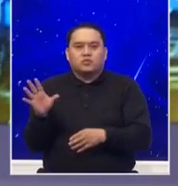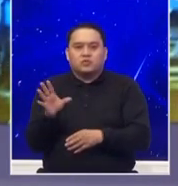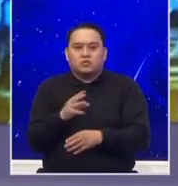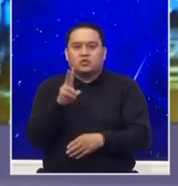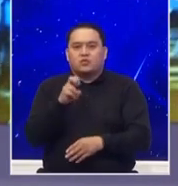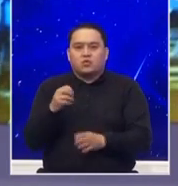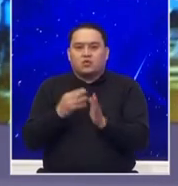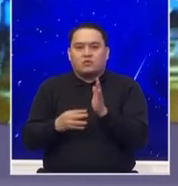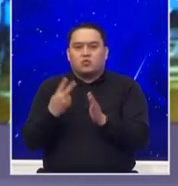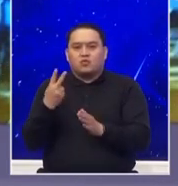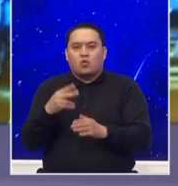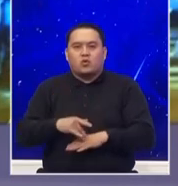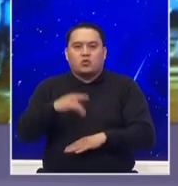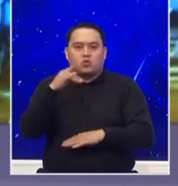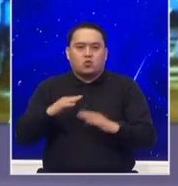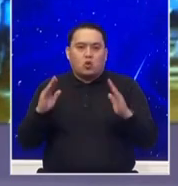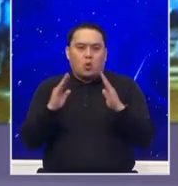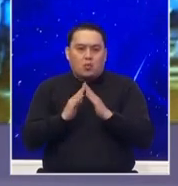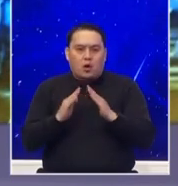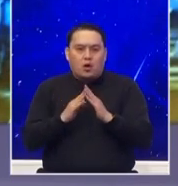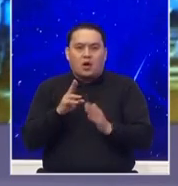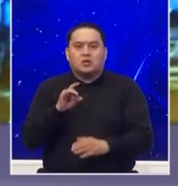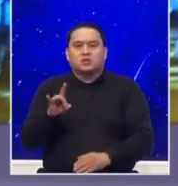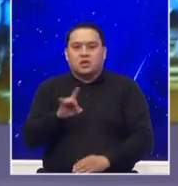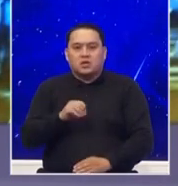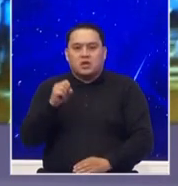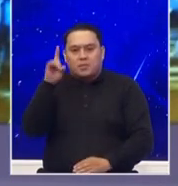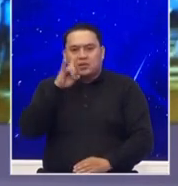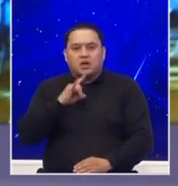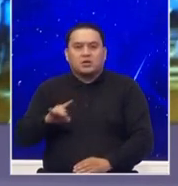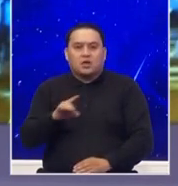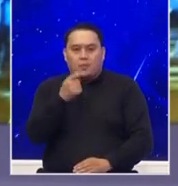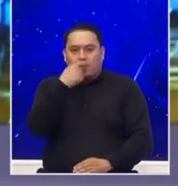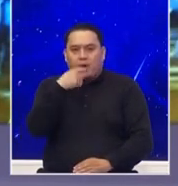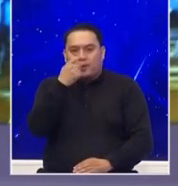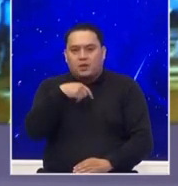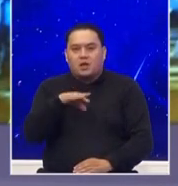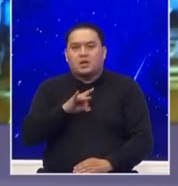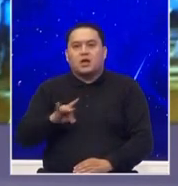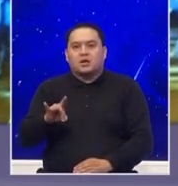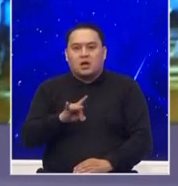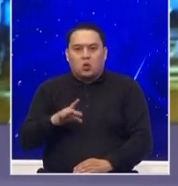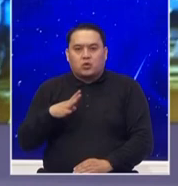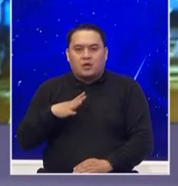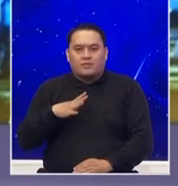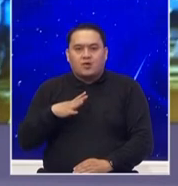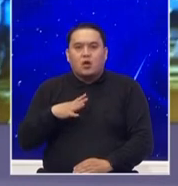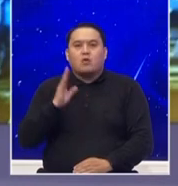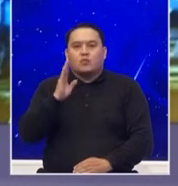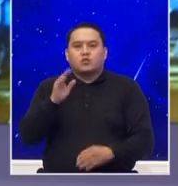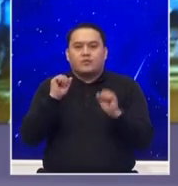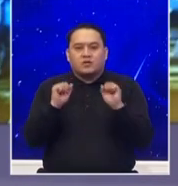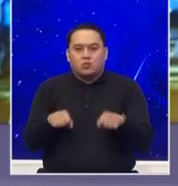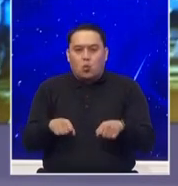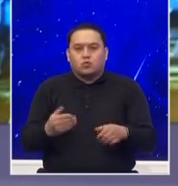для 292 многоквартирных жилых домов Карасайского, Енбекши-Казахского, Панфиловского и Талгарского районов. Это стало